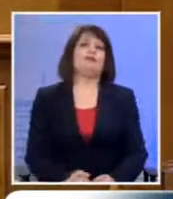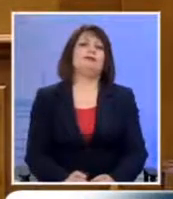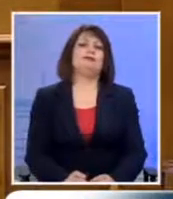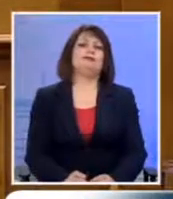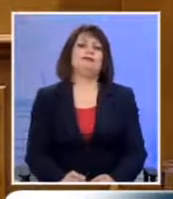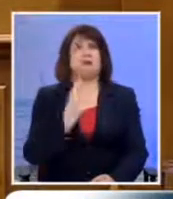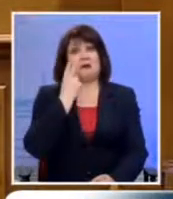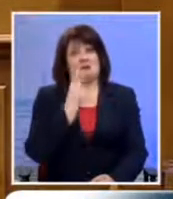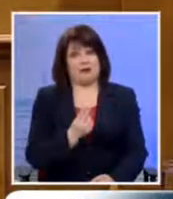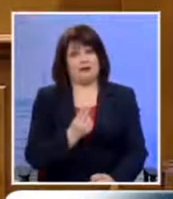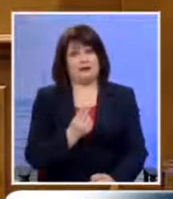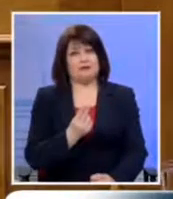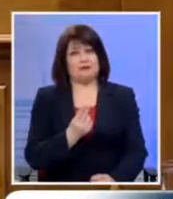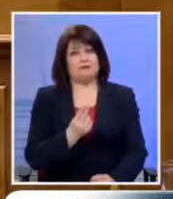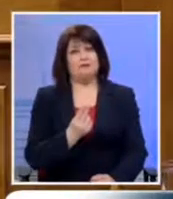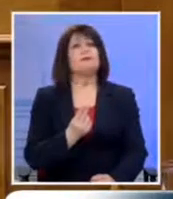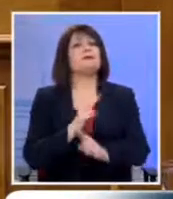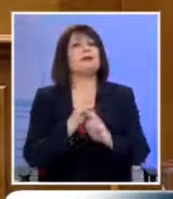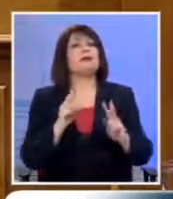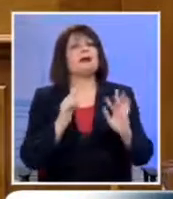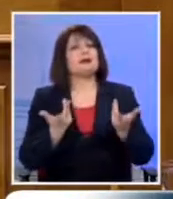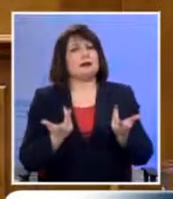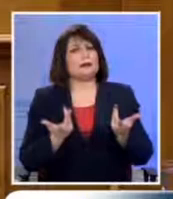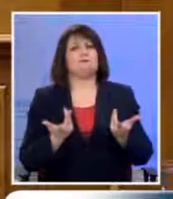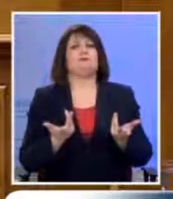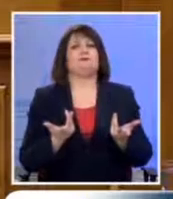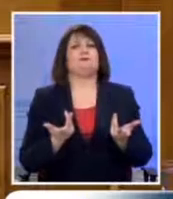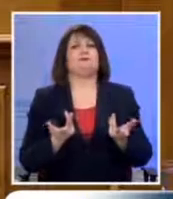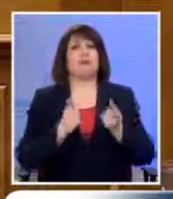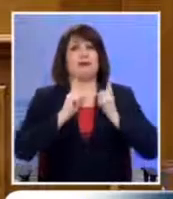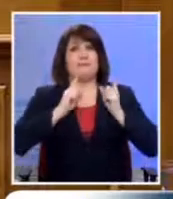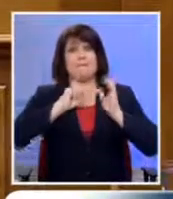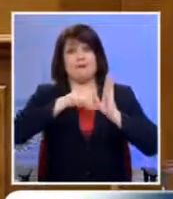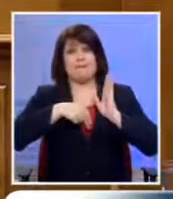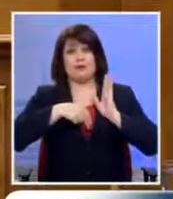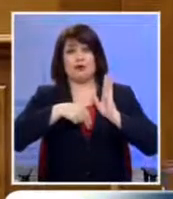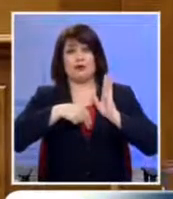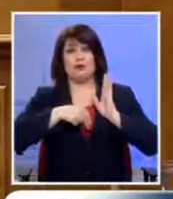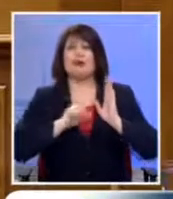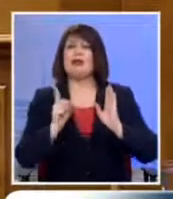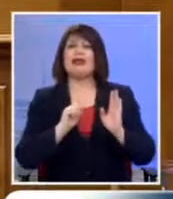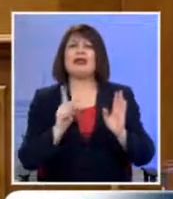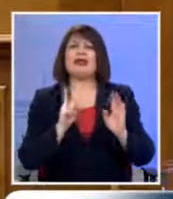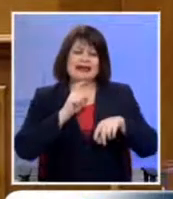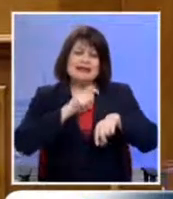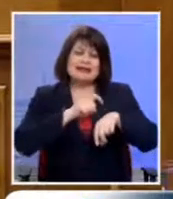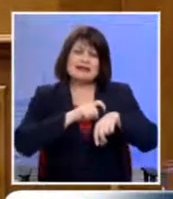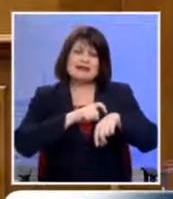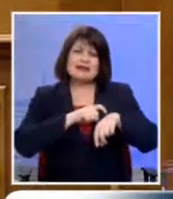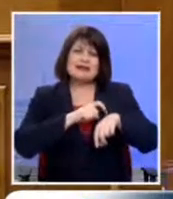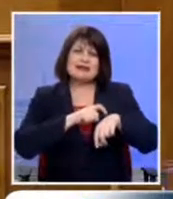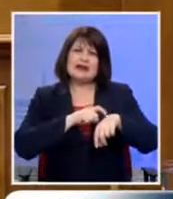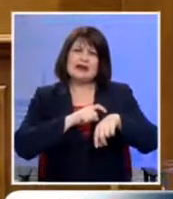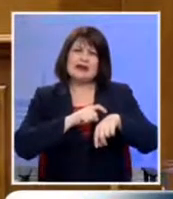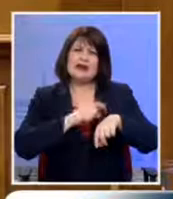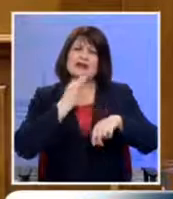είναι προφανές ότι το μνημόνιο δεν αποτελεί μια στιγμή μέσα σε μια